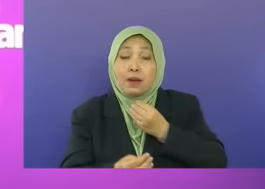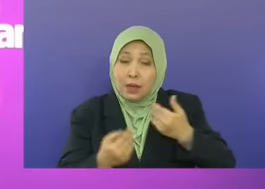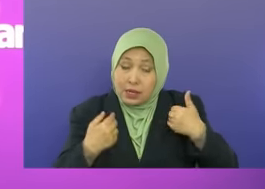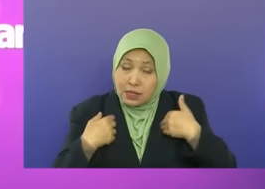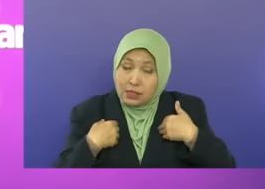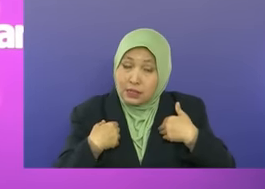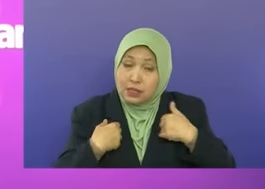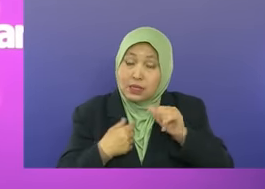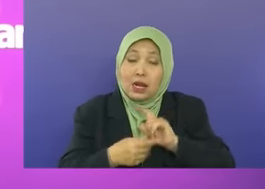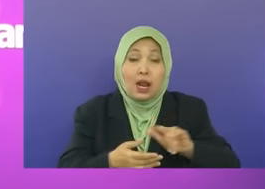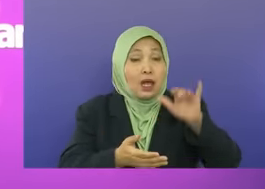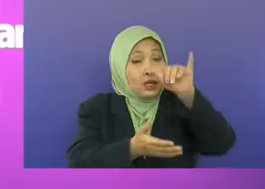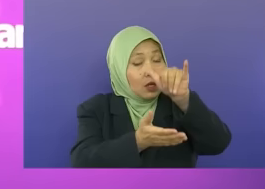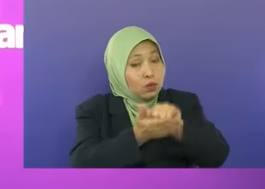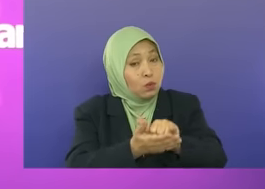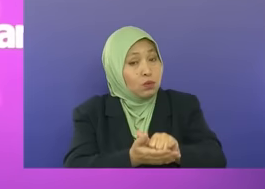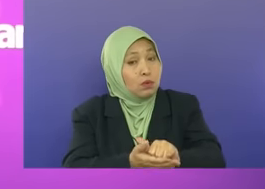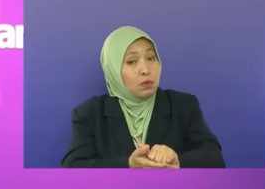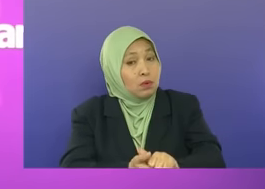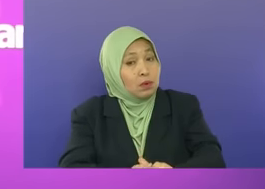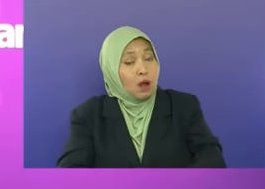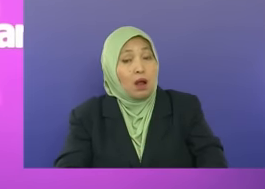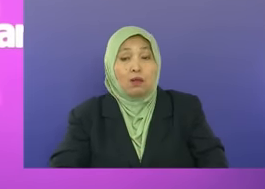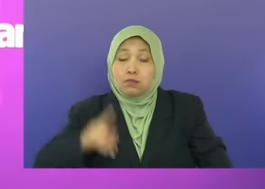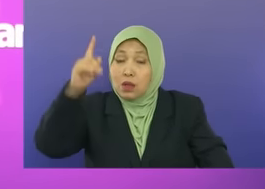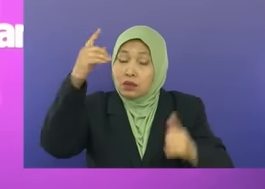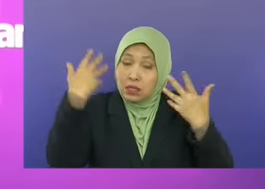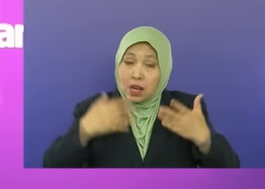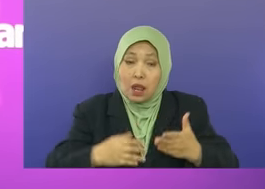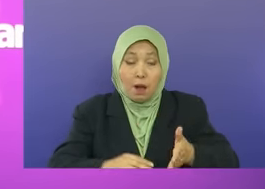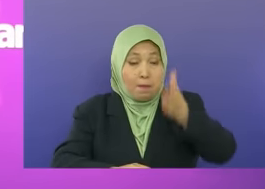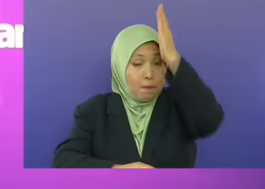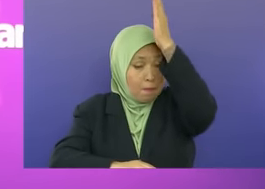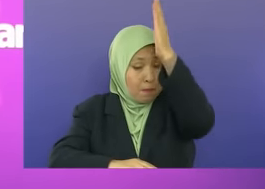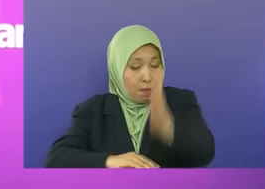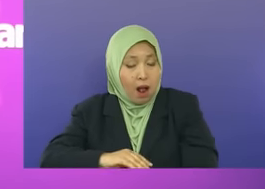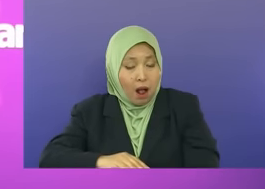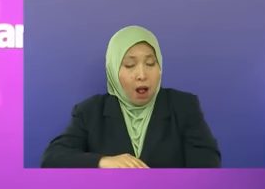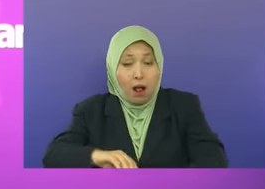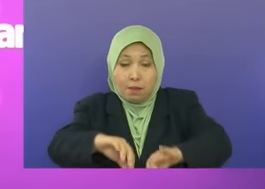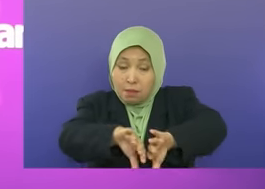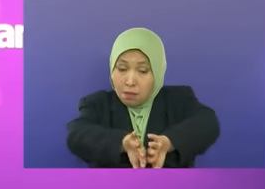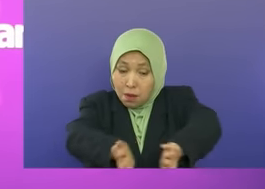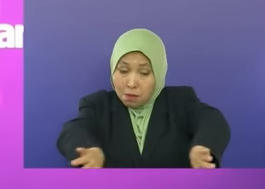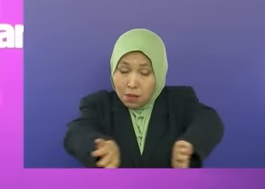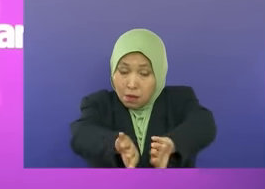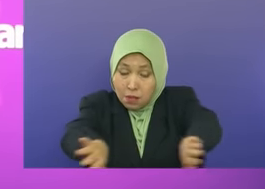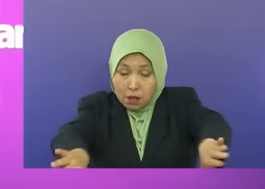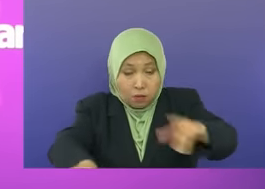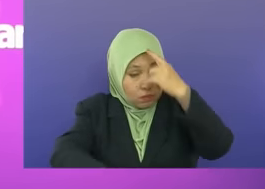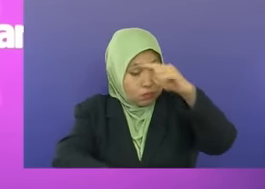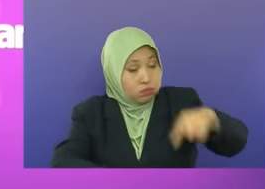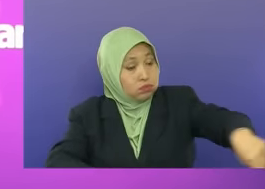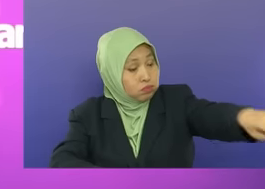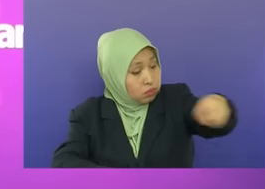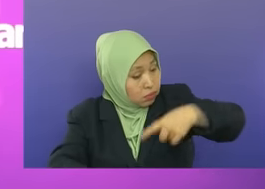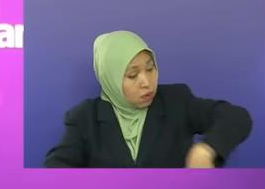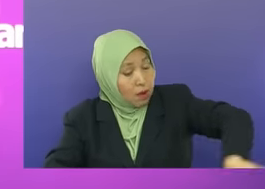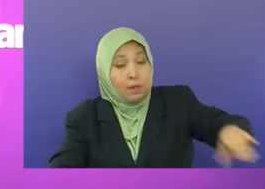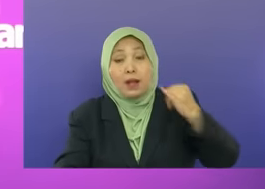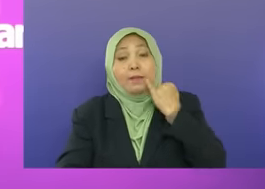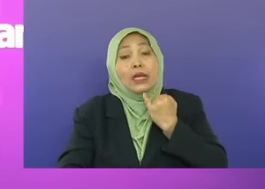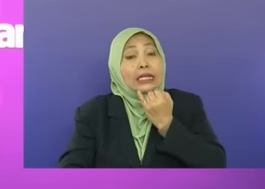yaitu kami telah membelah kepada laut merah untuk kamu dan